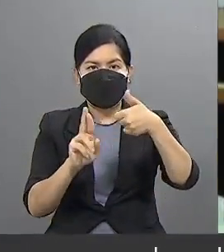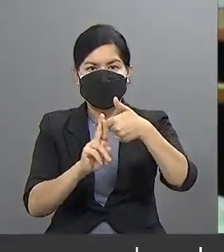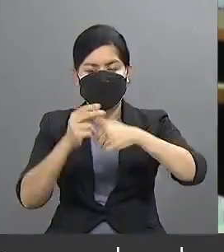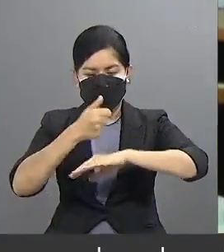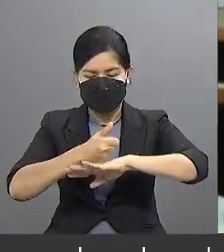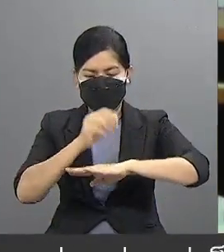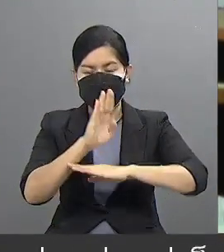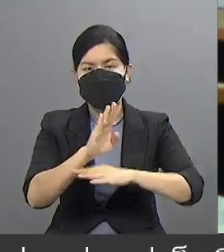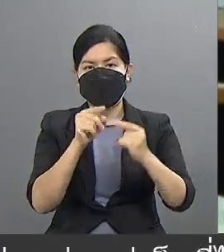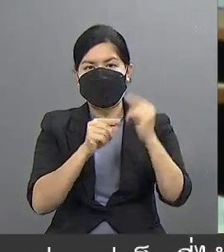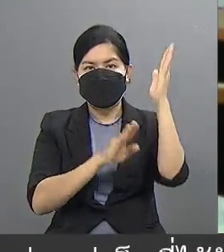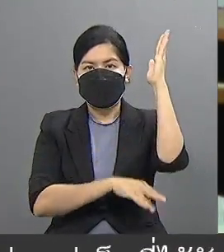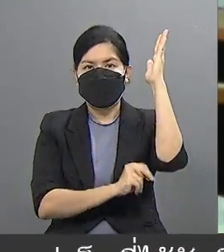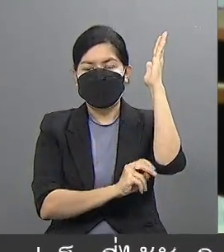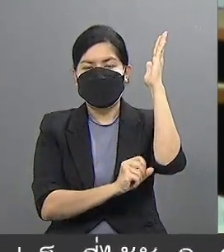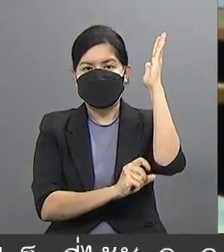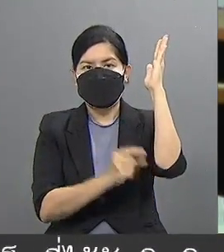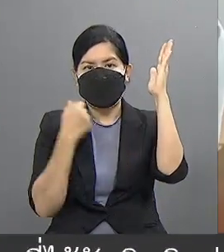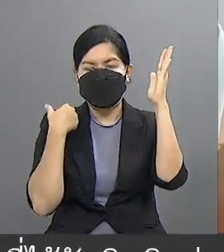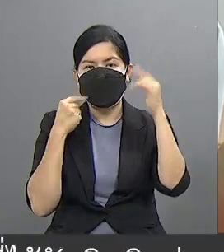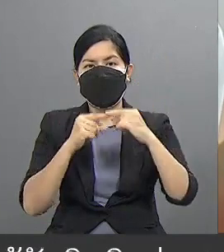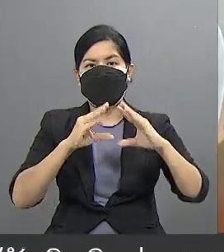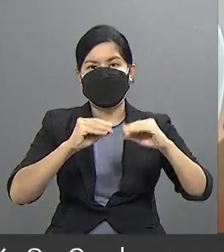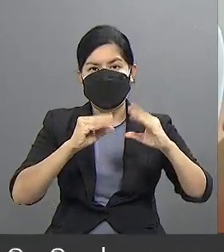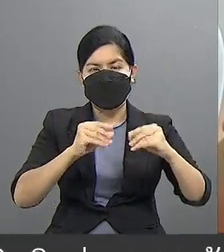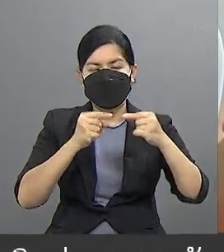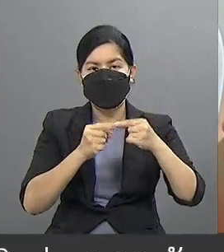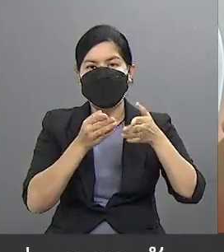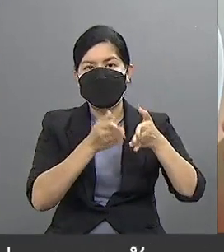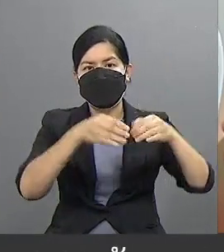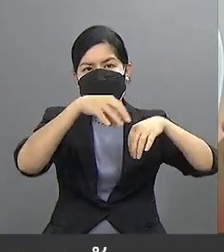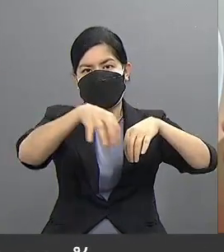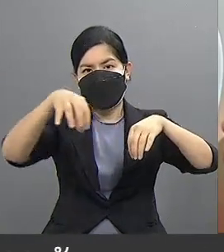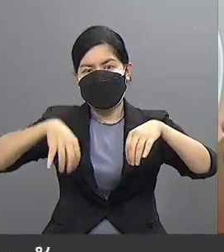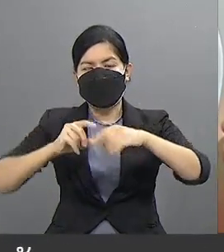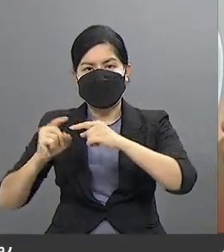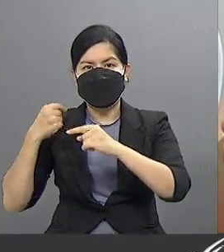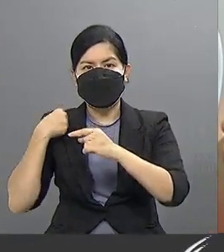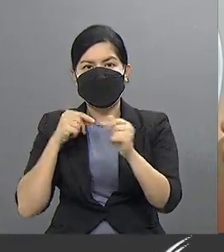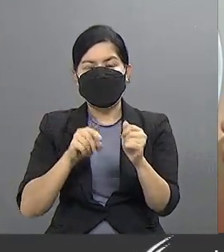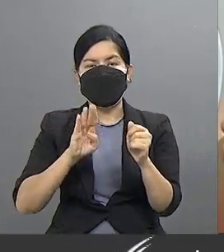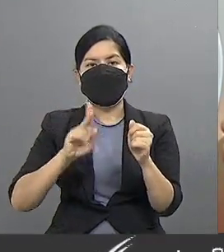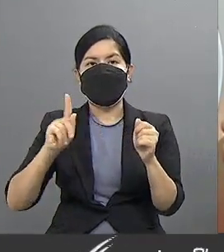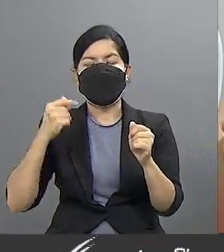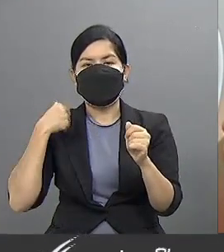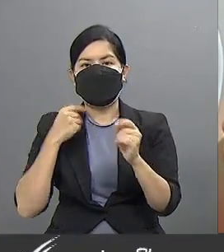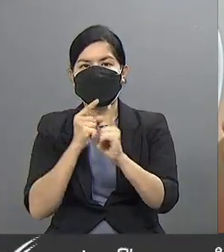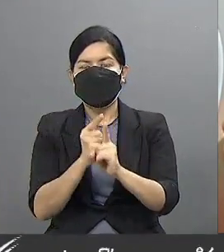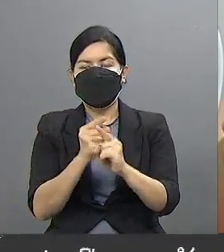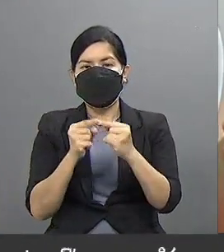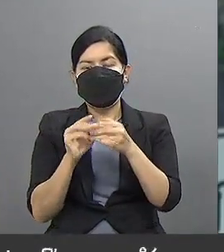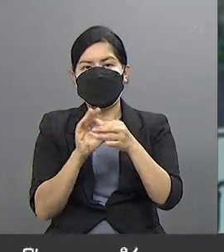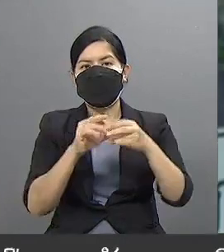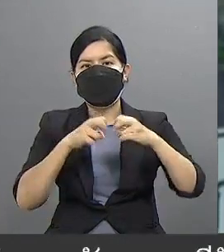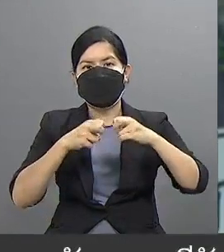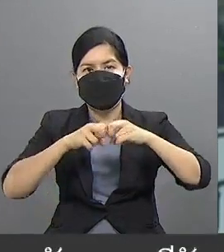ศรีธรรมราชก็ได้มีการประชุมร่วมกับส่วนราชการในอำเภอบางขันเพื่อติดตามสถานการณ์การแพร่ระบาดในพื้นที่อำเภอบ